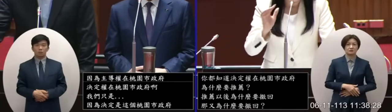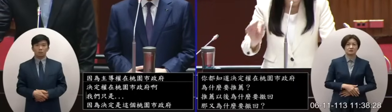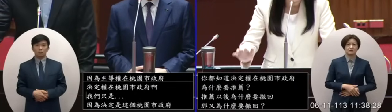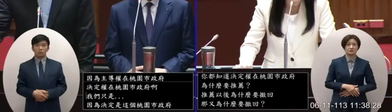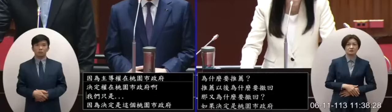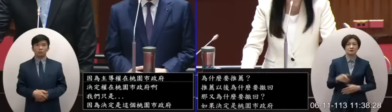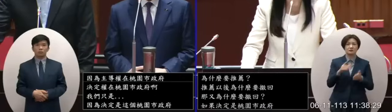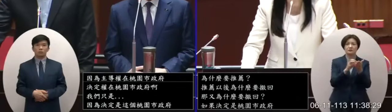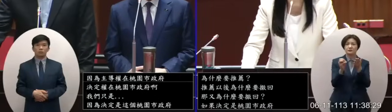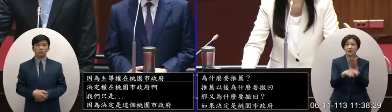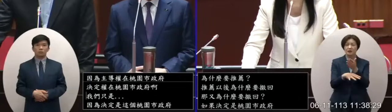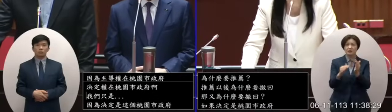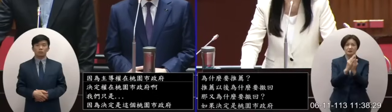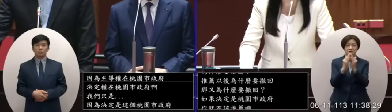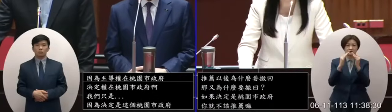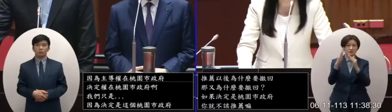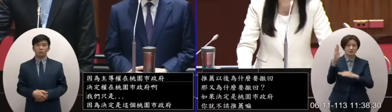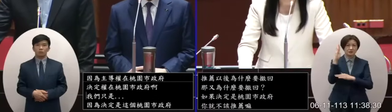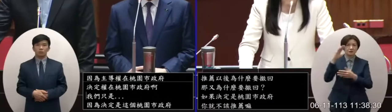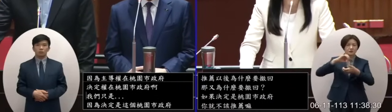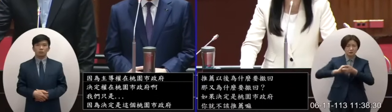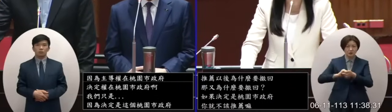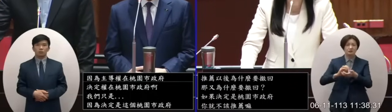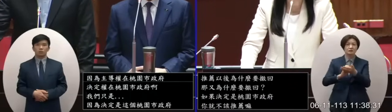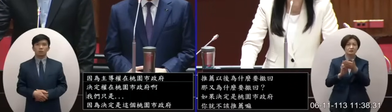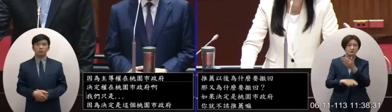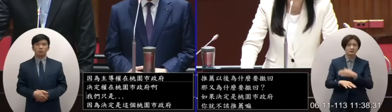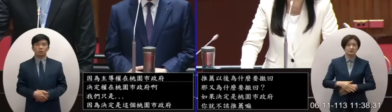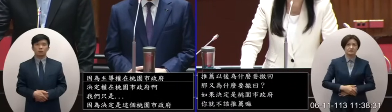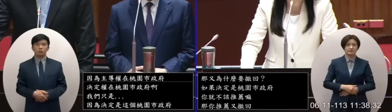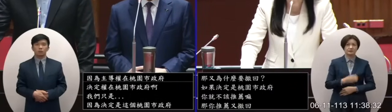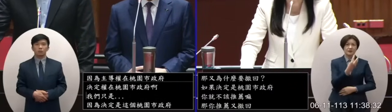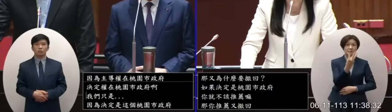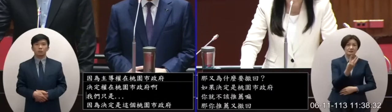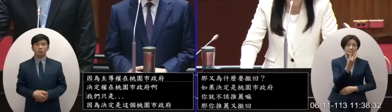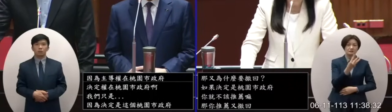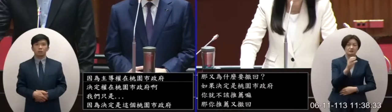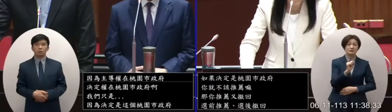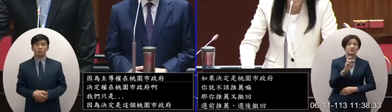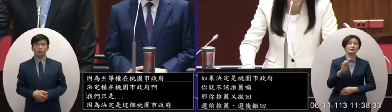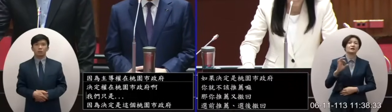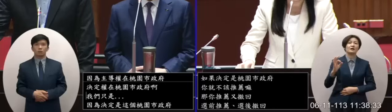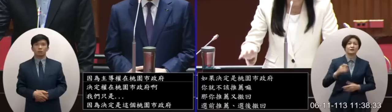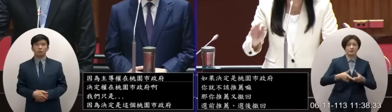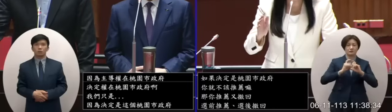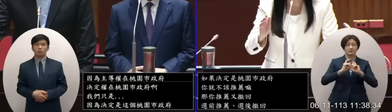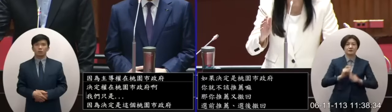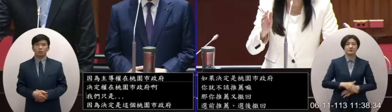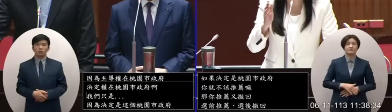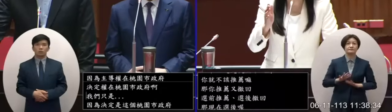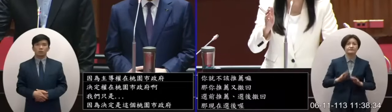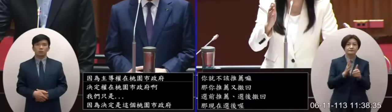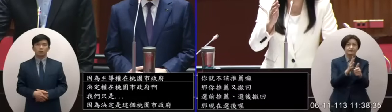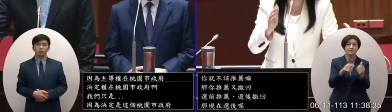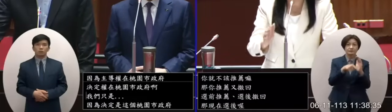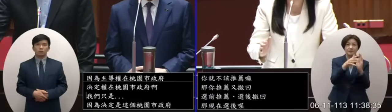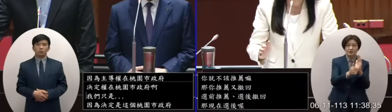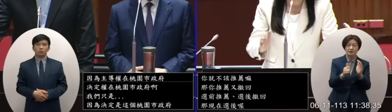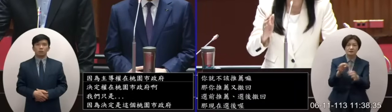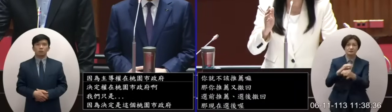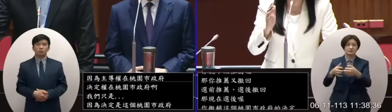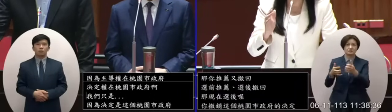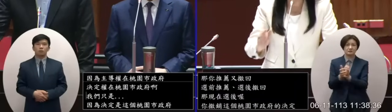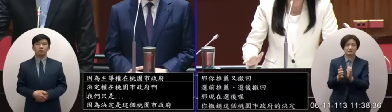这个桃园市政府的这个决定让三家败部复活，我想请教一下，现在院长跟经济